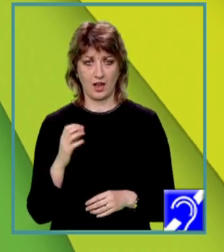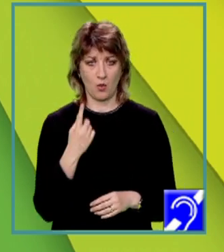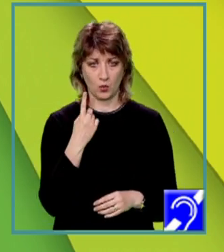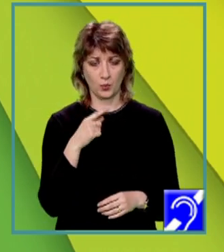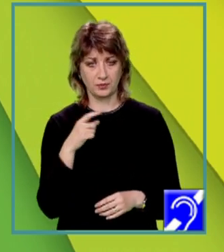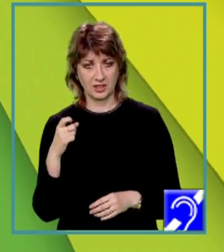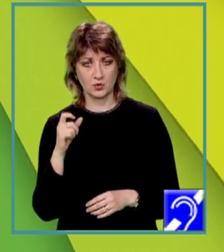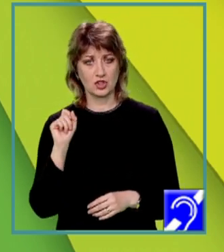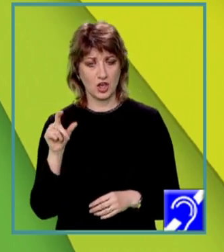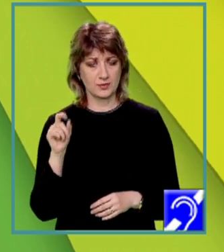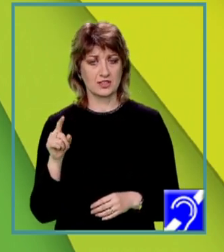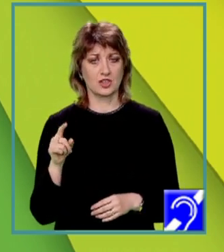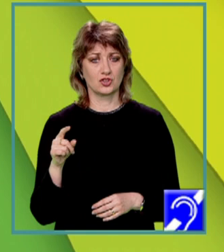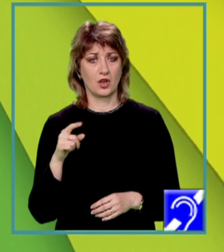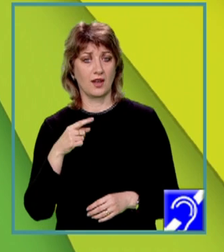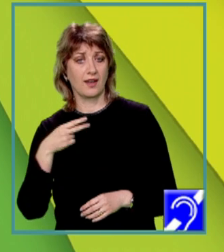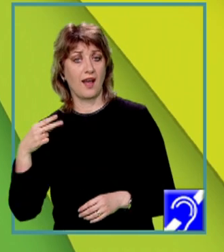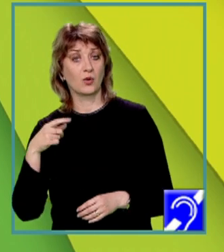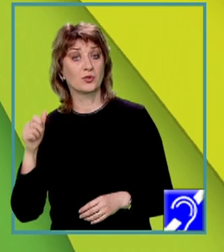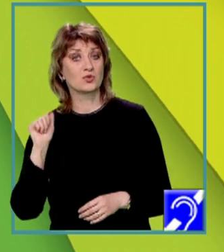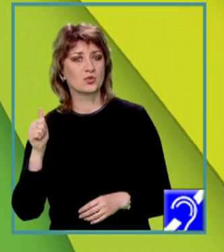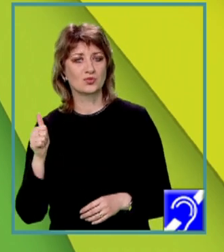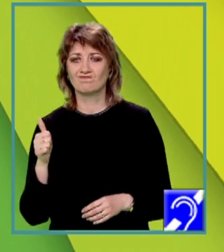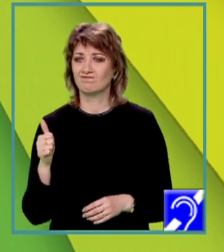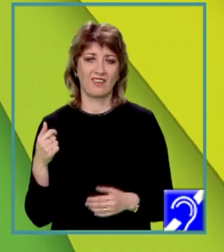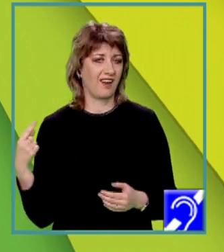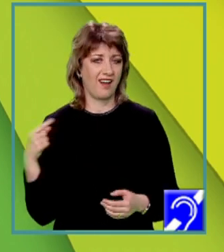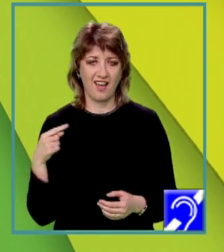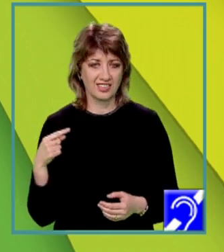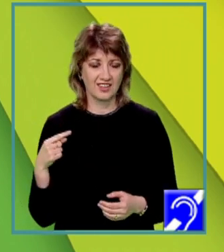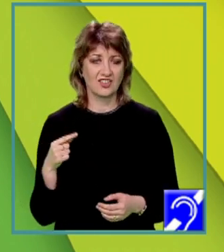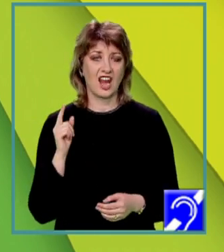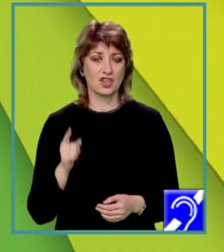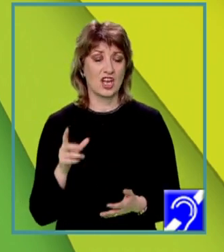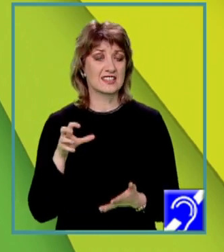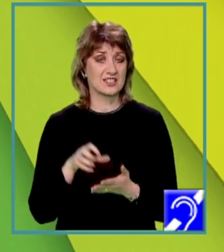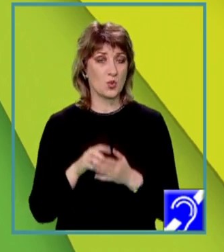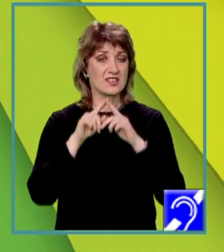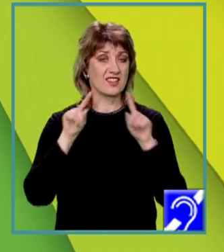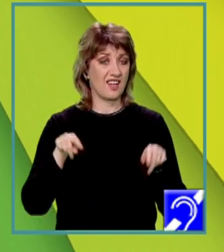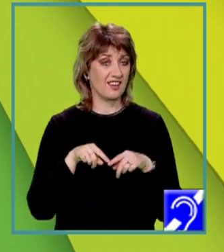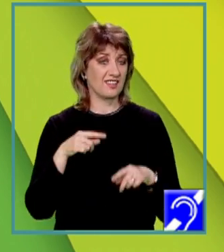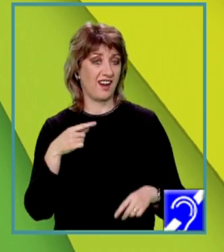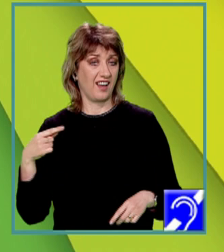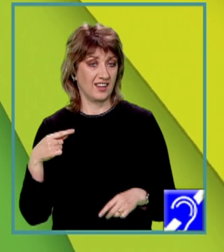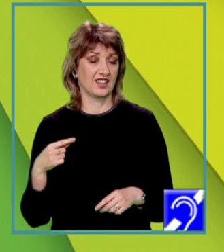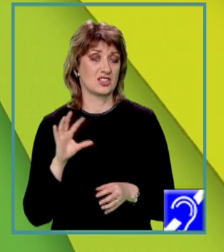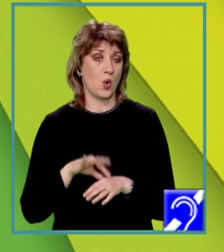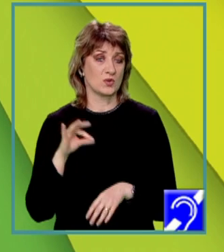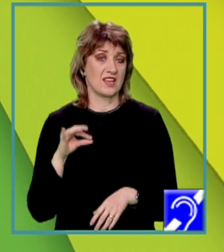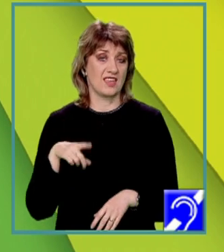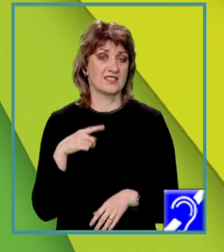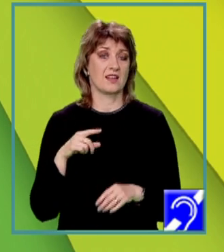12 egal cu minus 11 Care este negativ și în această situație soluția este